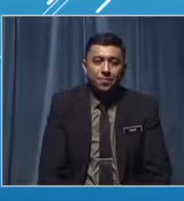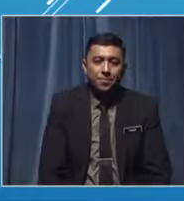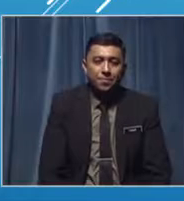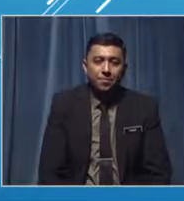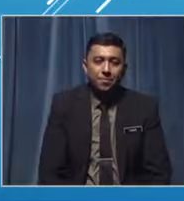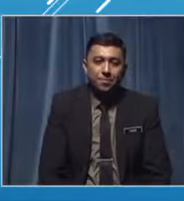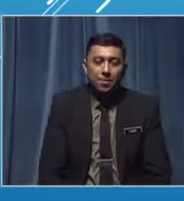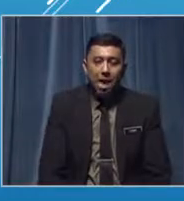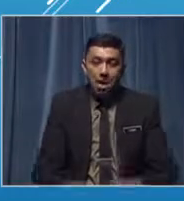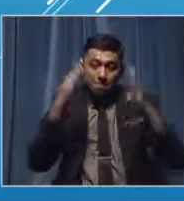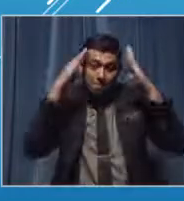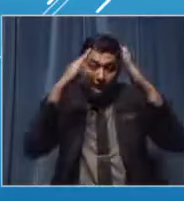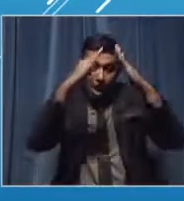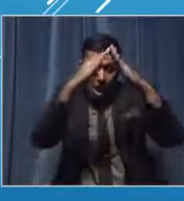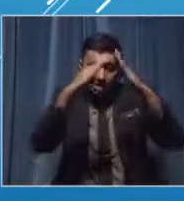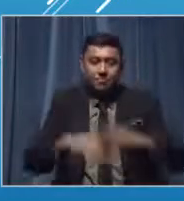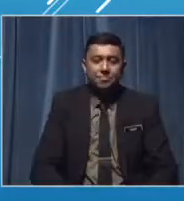Kesembilan, Pahang.